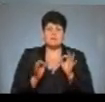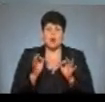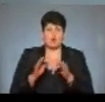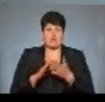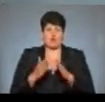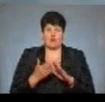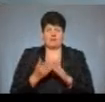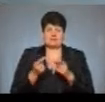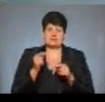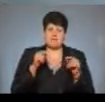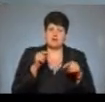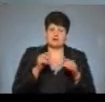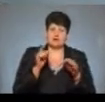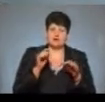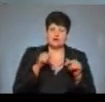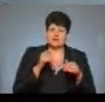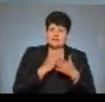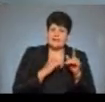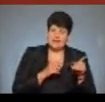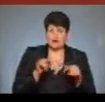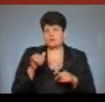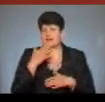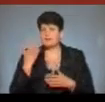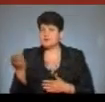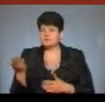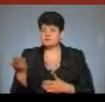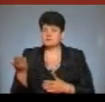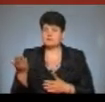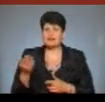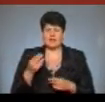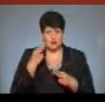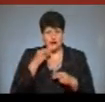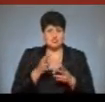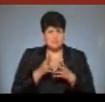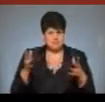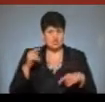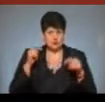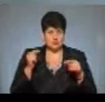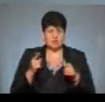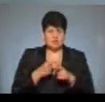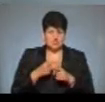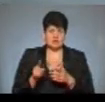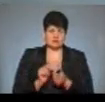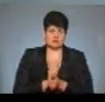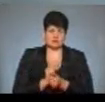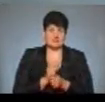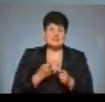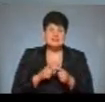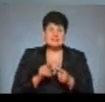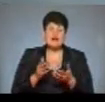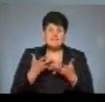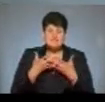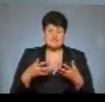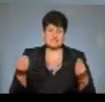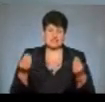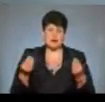їх десь падає дощ, а в них не падає. То в цьому випадку краще більше дощу, ніж його відсутність? Це весна, це не осінь. Розумієте,